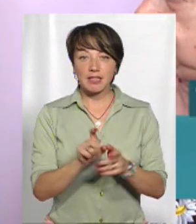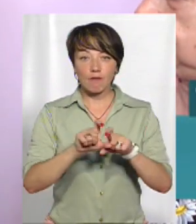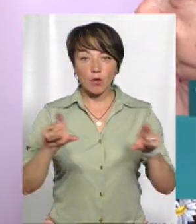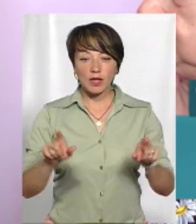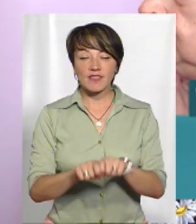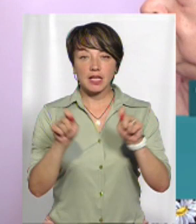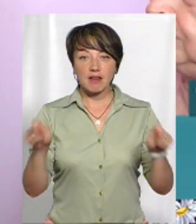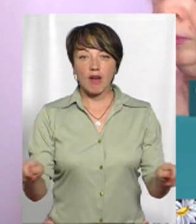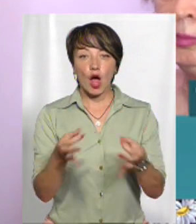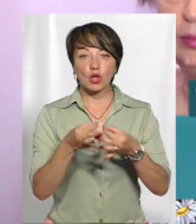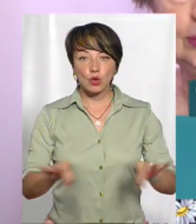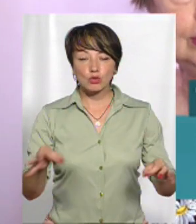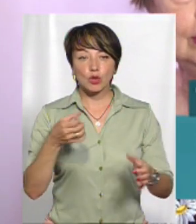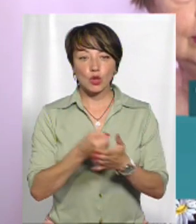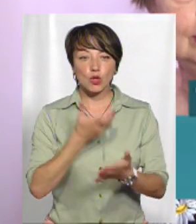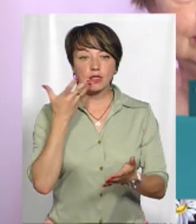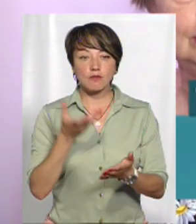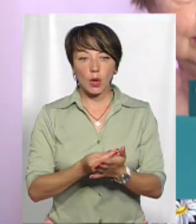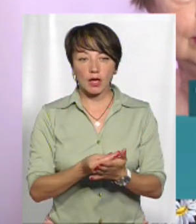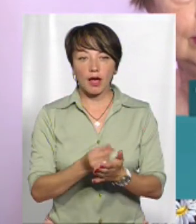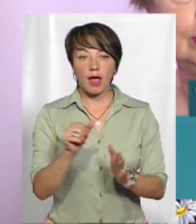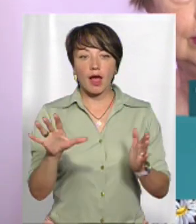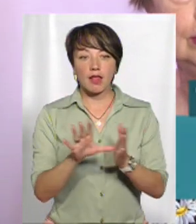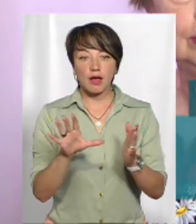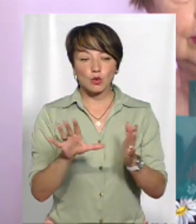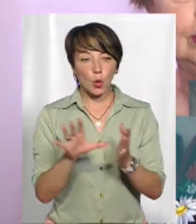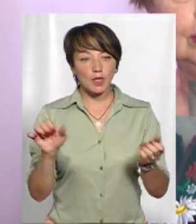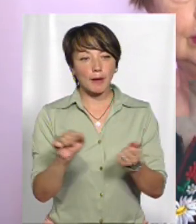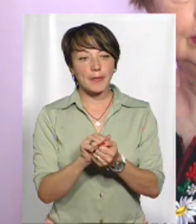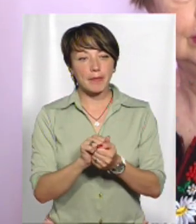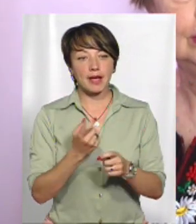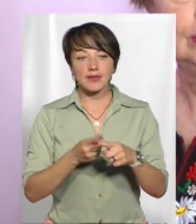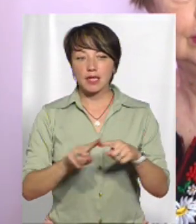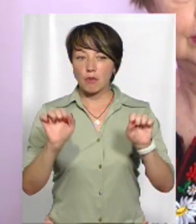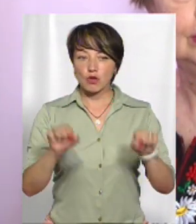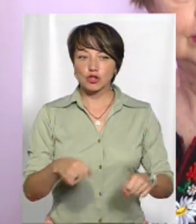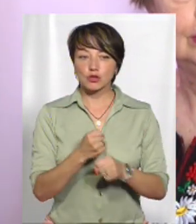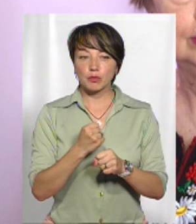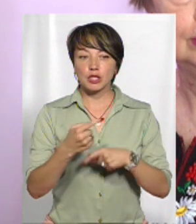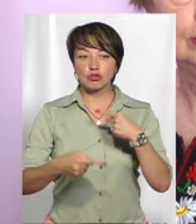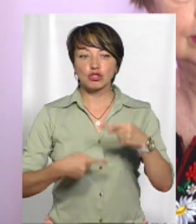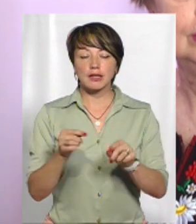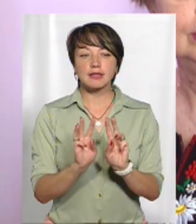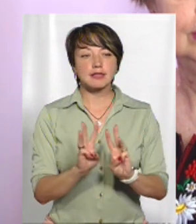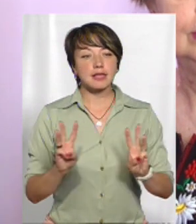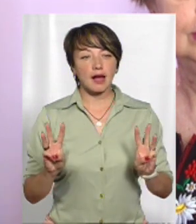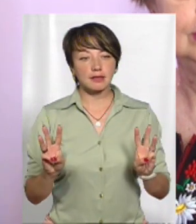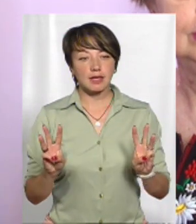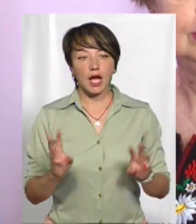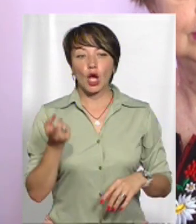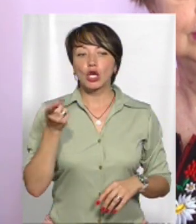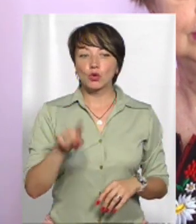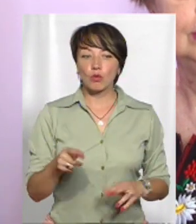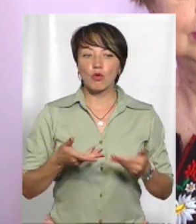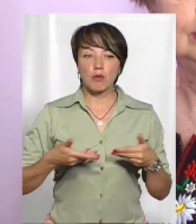доступ до своїх електронних паперів, і це можна зробити саме через сайт. І тому